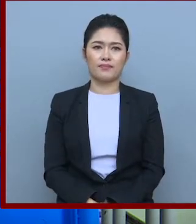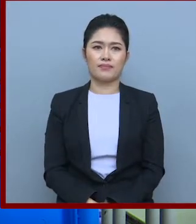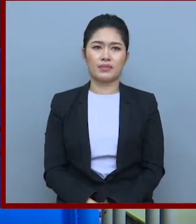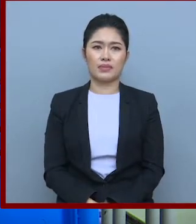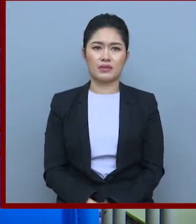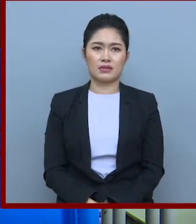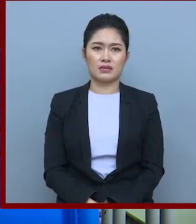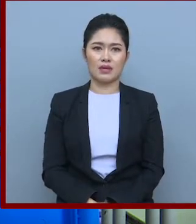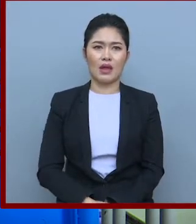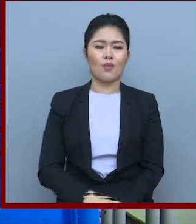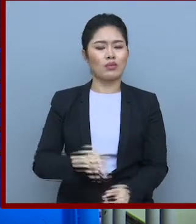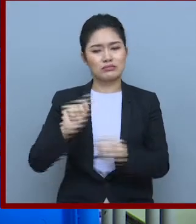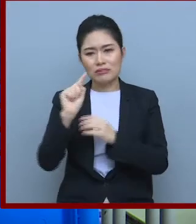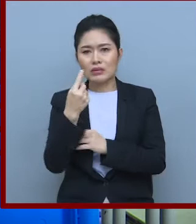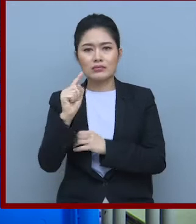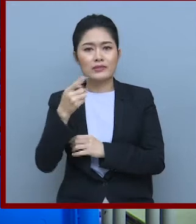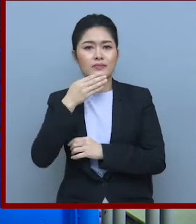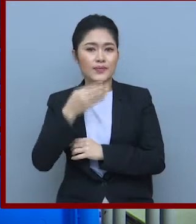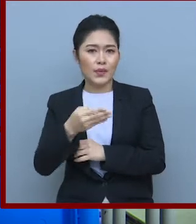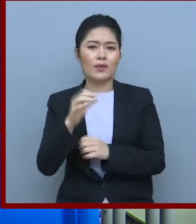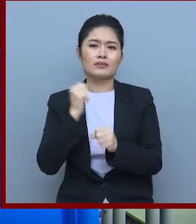อัพโหลดเฟิร์มแวร์ทุกครั้งนะครับ